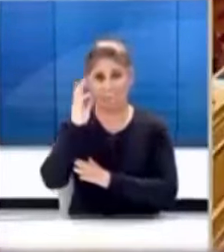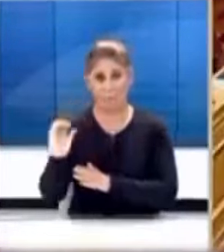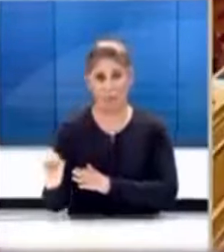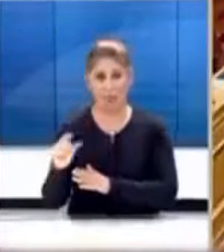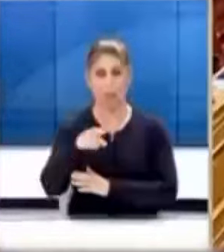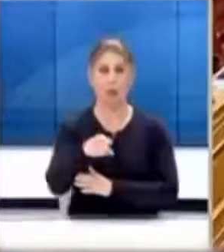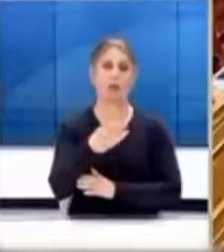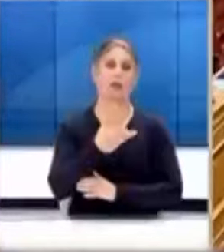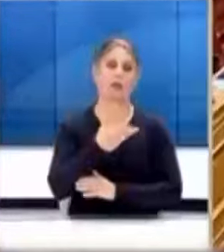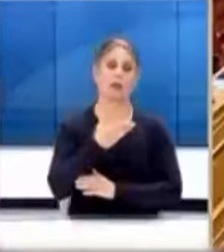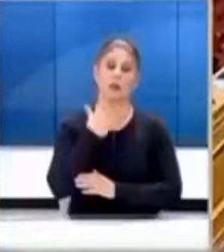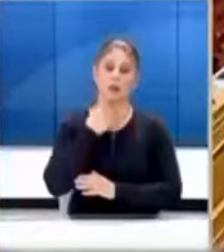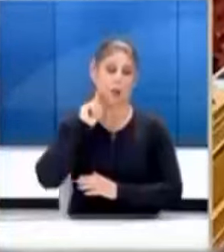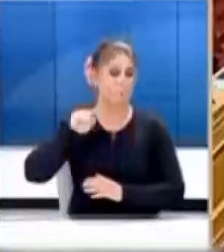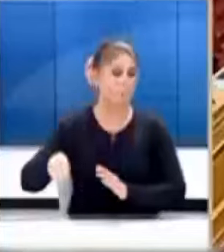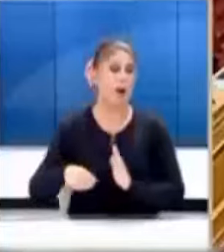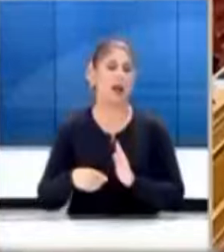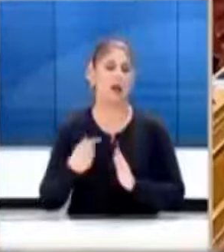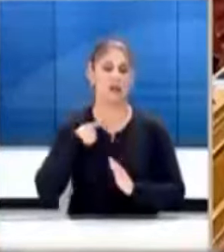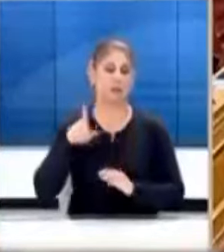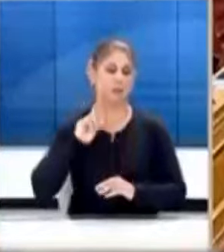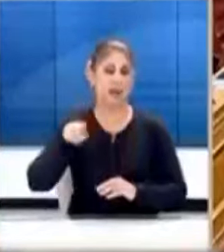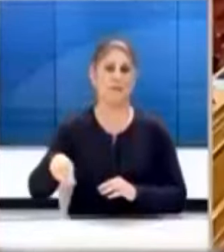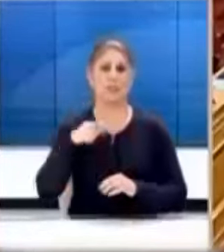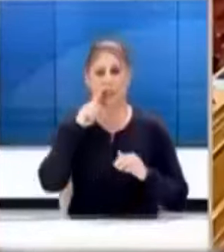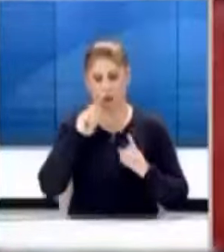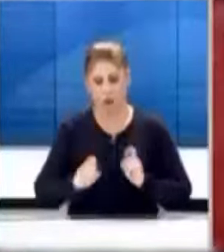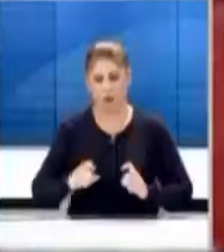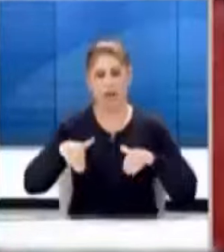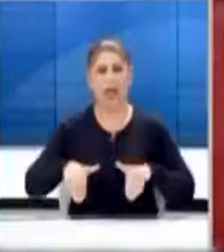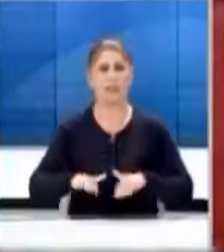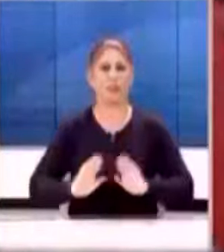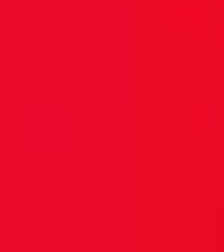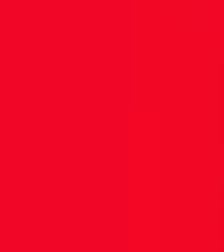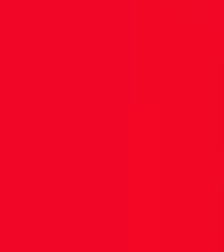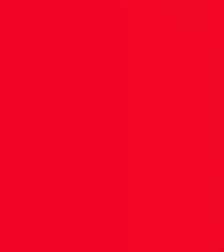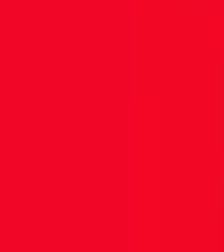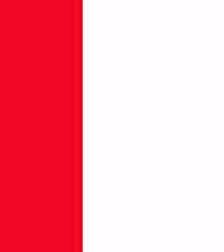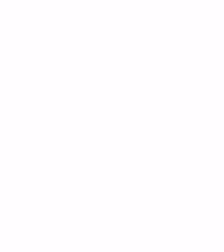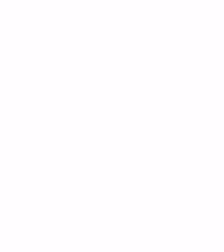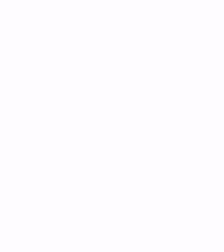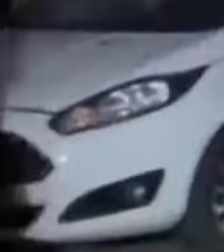κύκλων του Αντώνη Σαμαρά και η σύσταση στην κυβέρνηση για τα εθνικά θέματα.